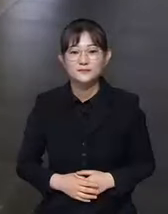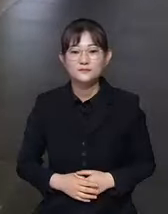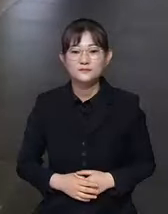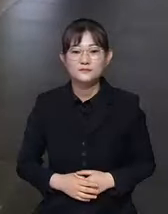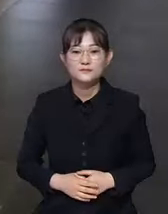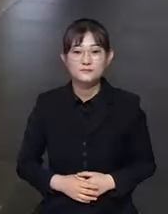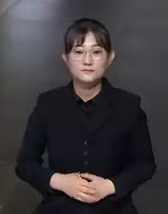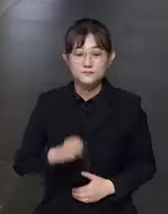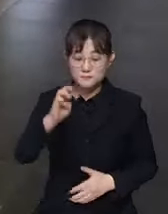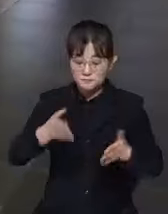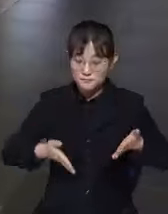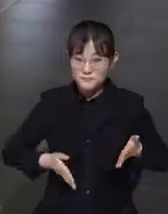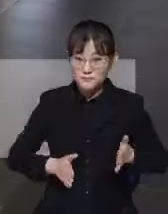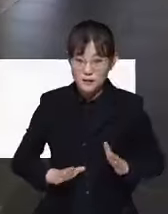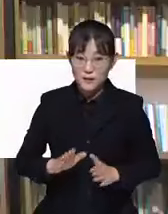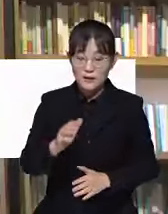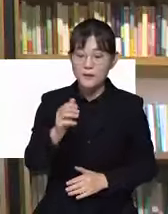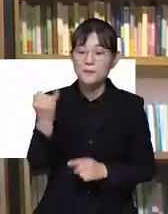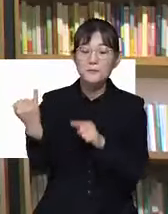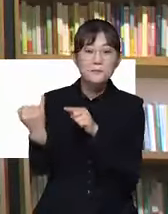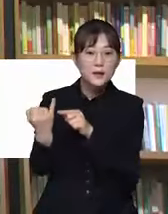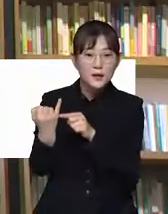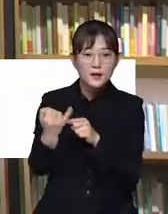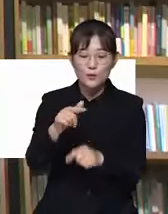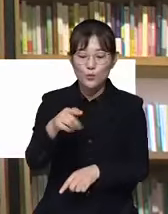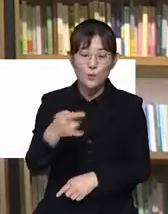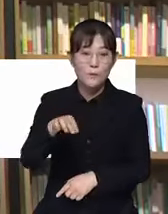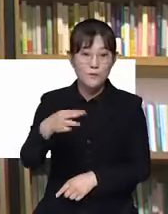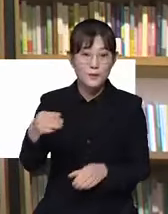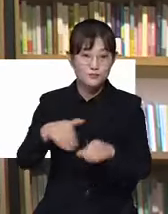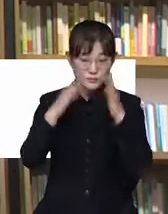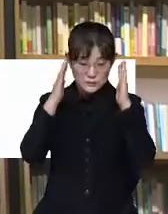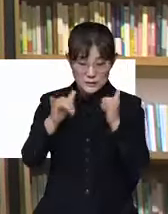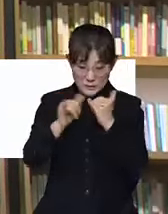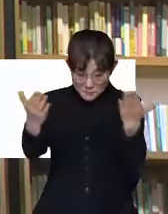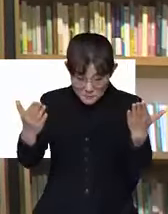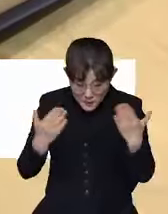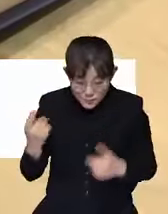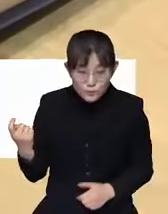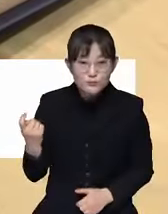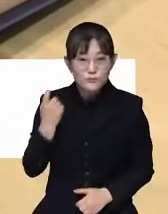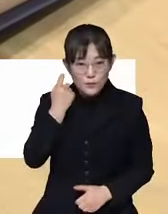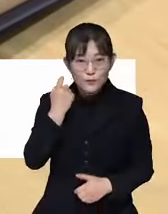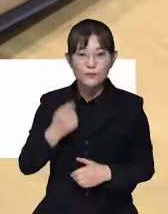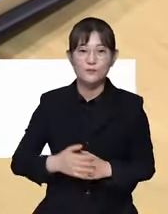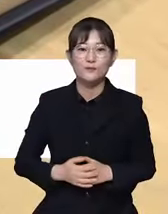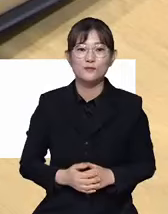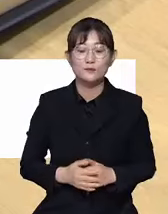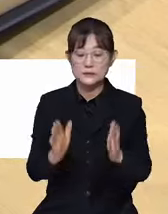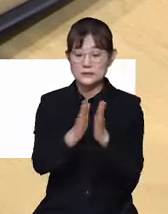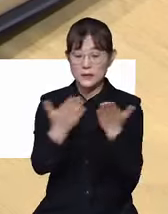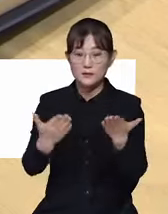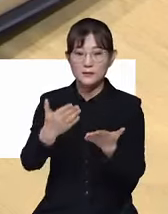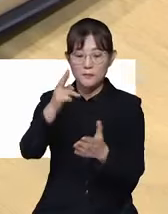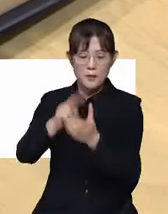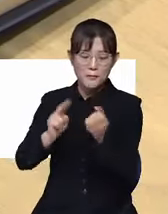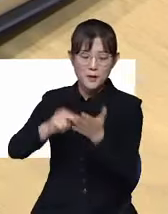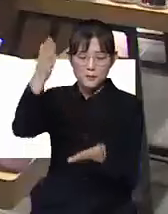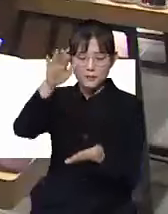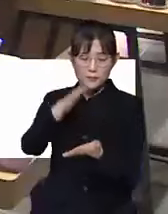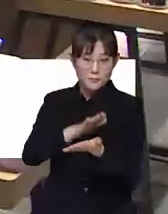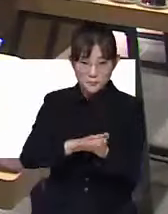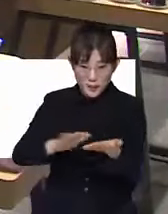광주 출신의 소설가 한강이 노벨문학상을 수상했다는 소식이 전해지자 서점의 노인 책이 모두